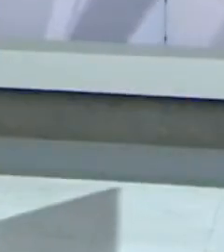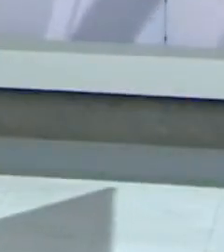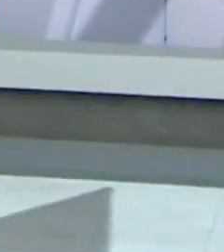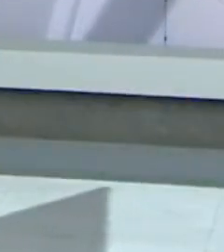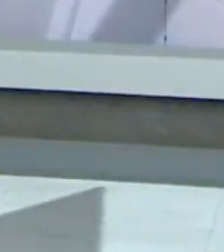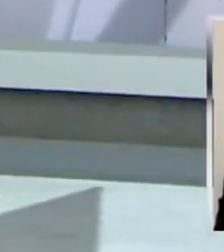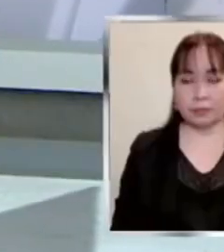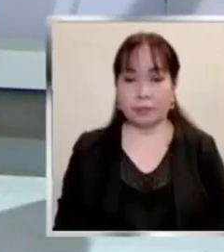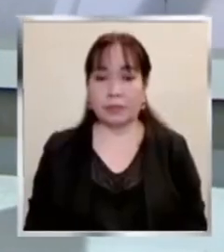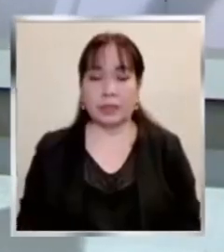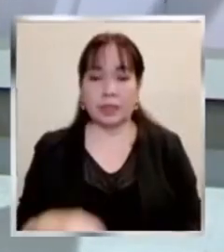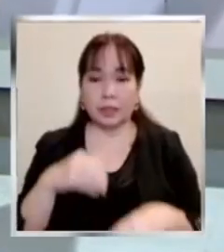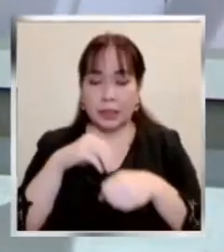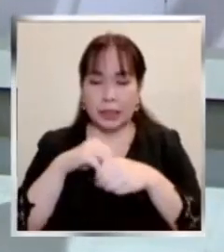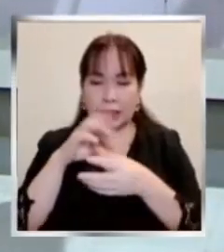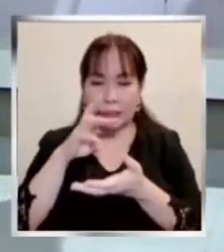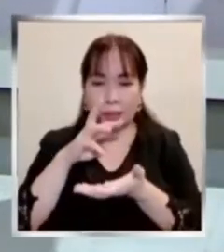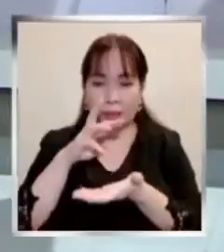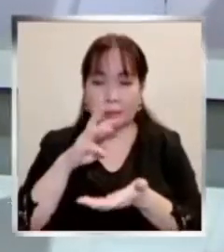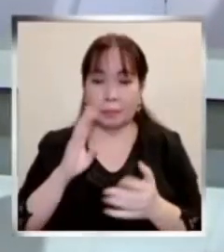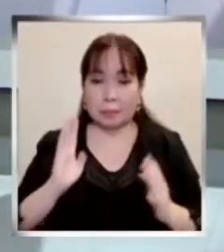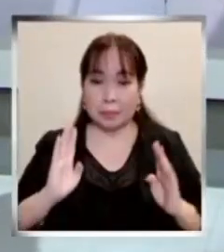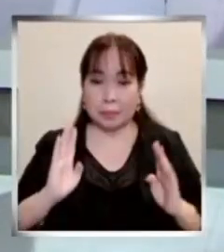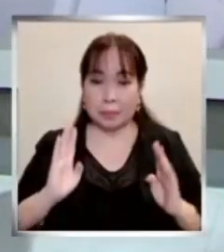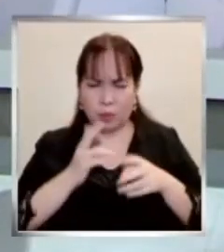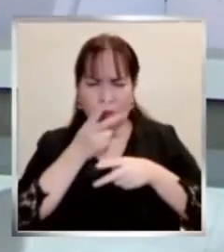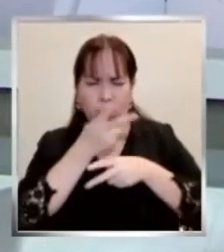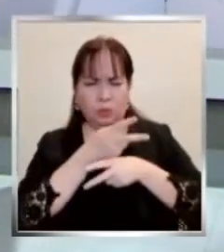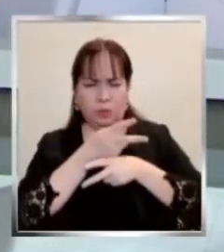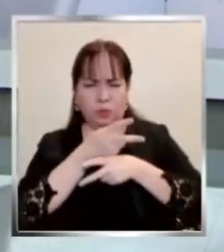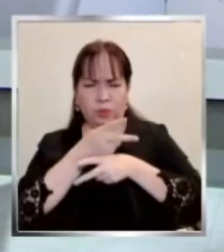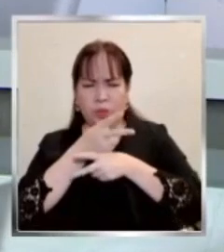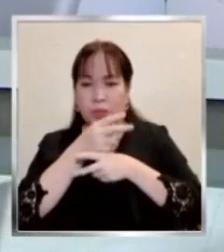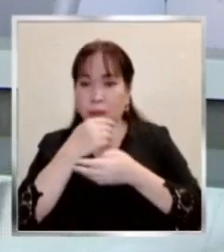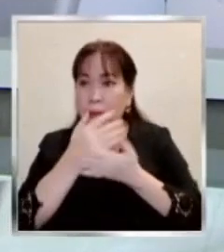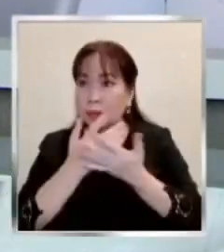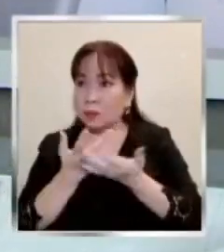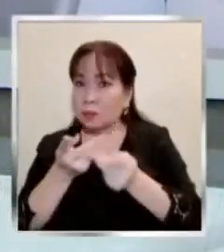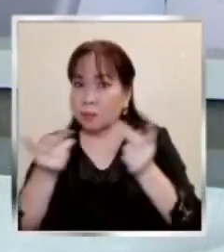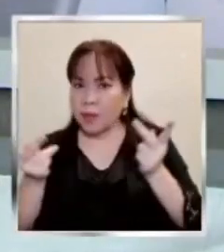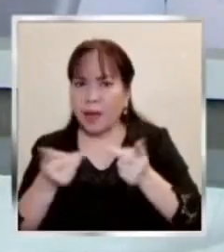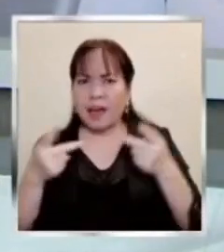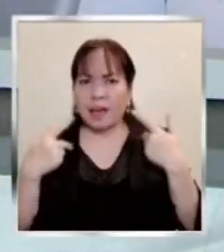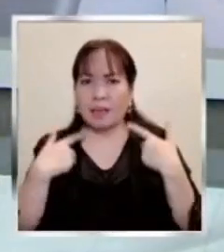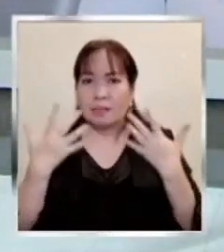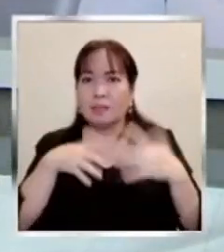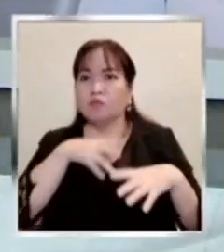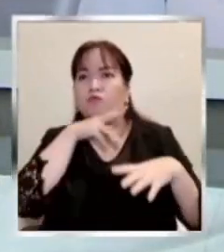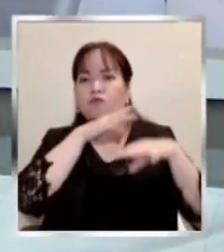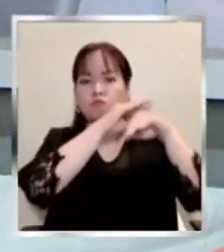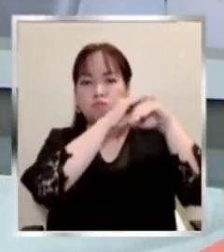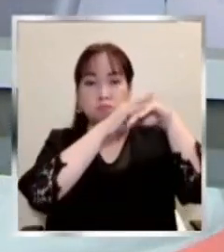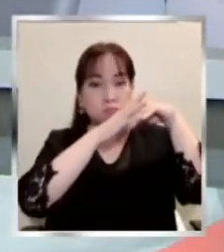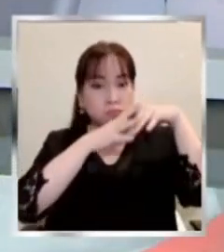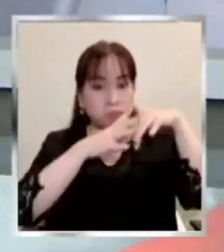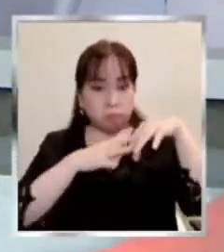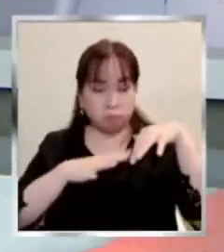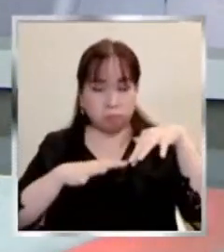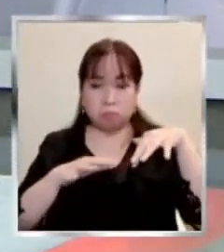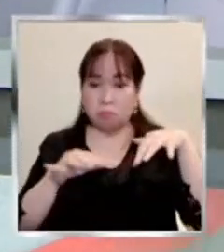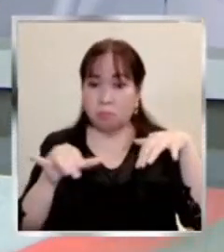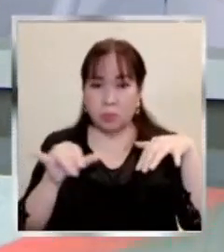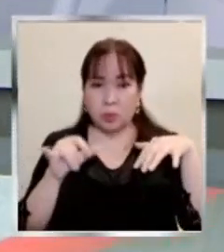Sa lungsod ng Baguio, mahigpit na binabantayan ang mga lugar na may banta ng pagguho ng lupa, pati yung mga madalas